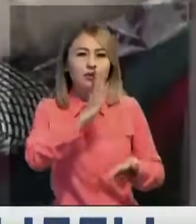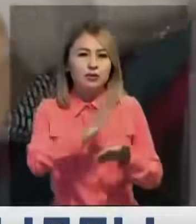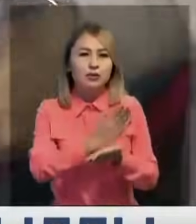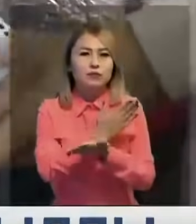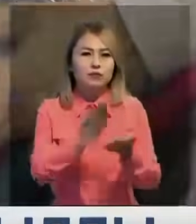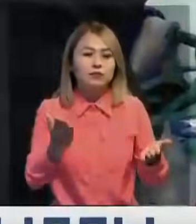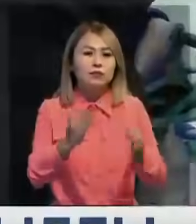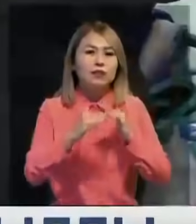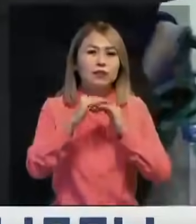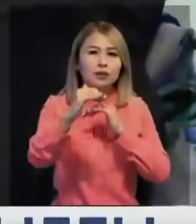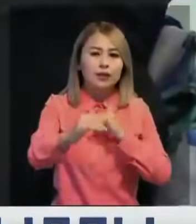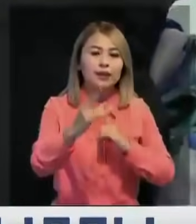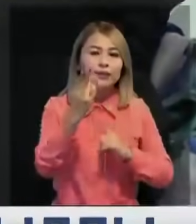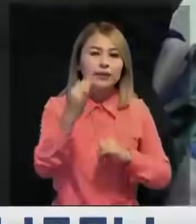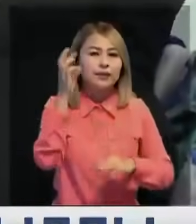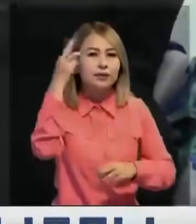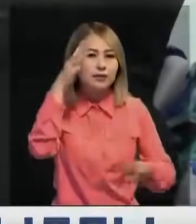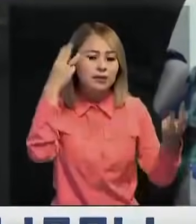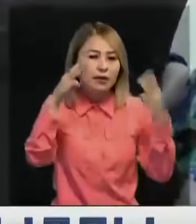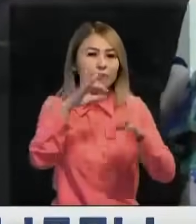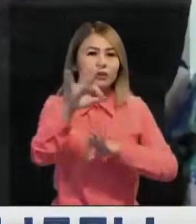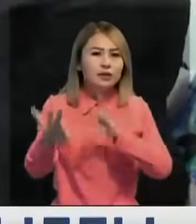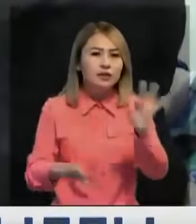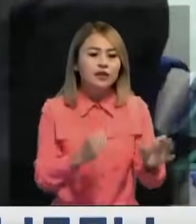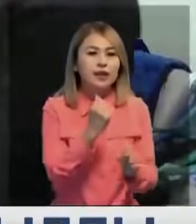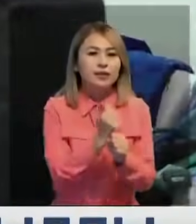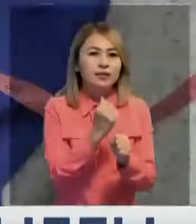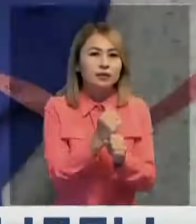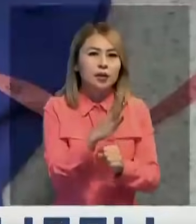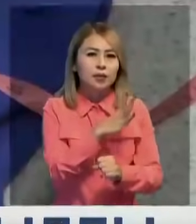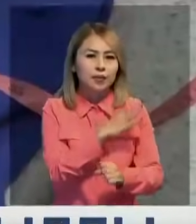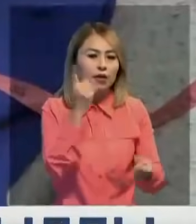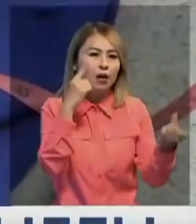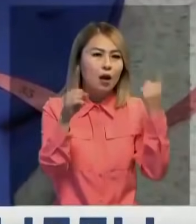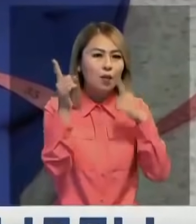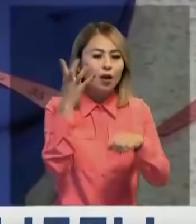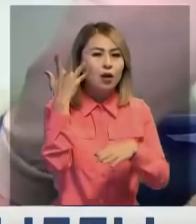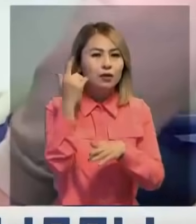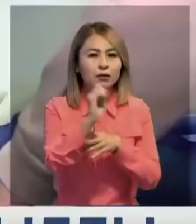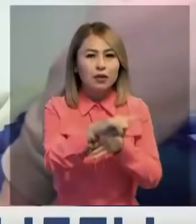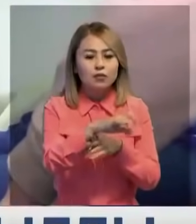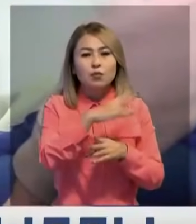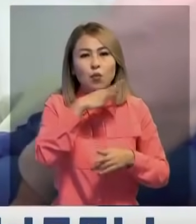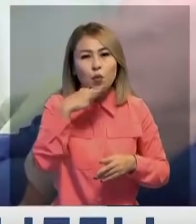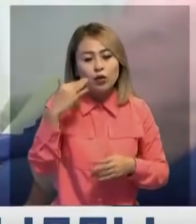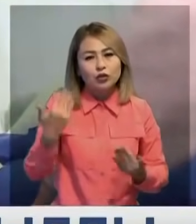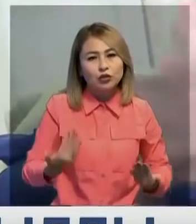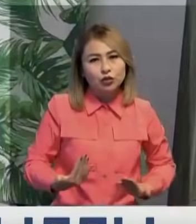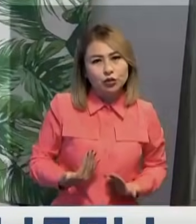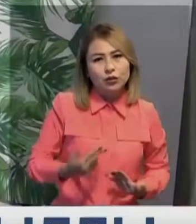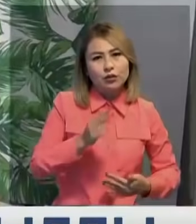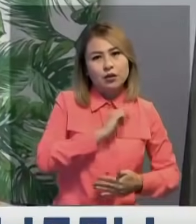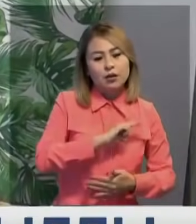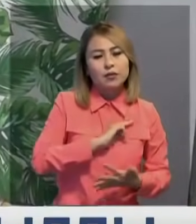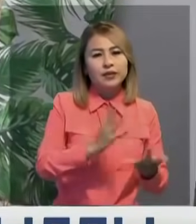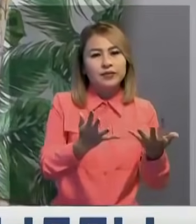барлығы отандық. Дизайнерлік жұмыстарда қыз-келіншектердің өз қиялынан туған. Тапсырыс көбейген сайын тағы да бірнеше тұрғынды жұмыс қалу